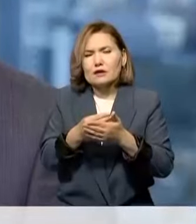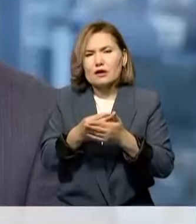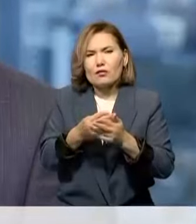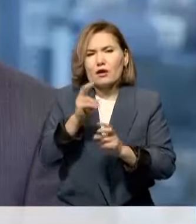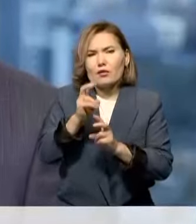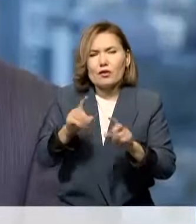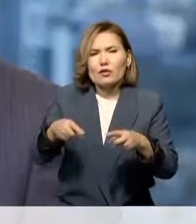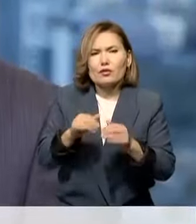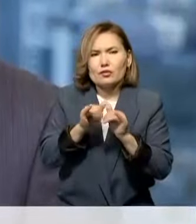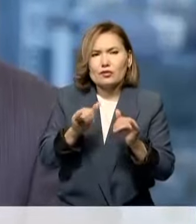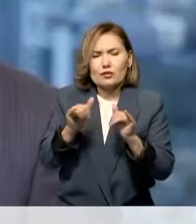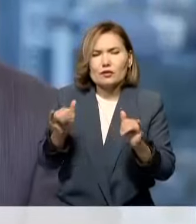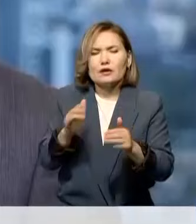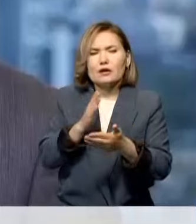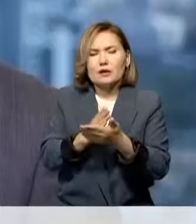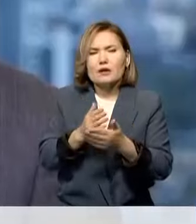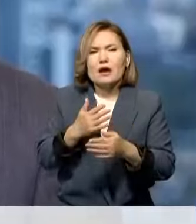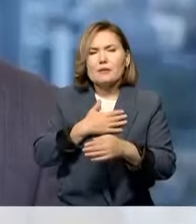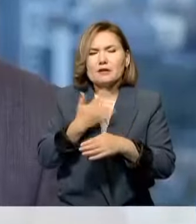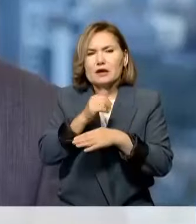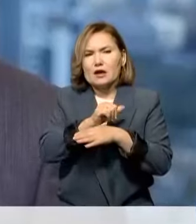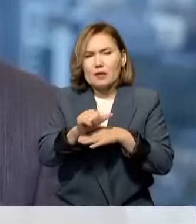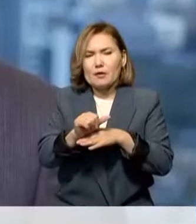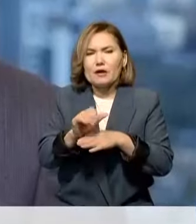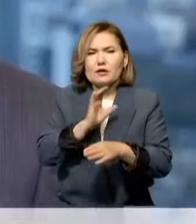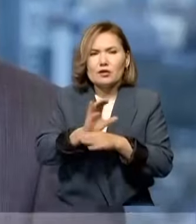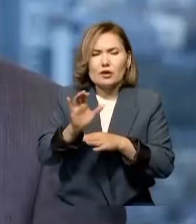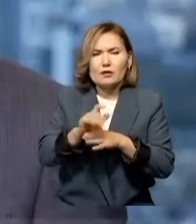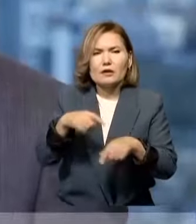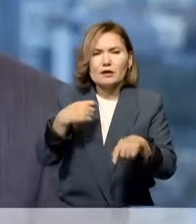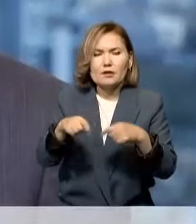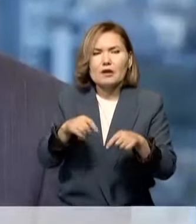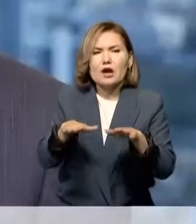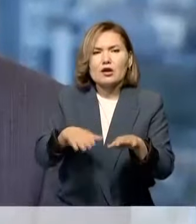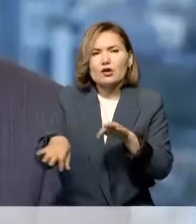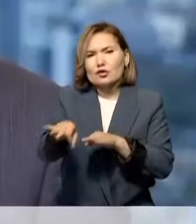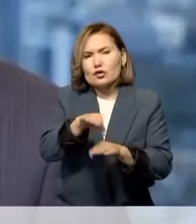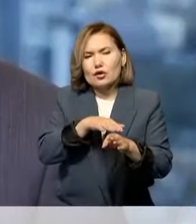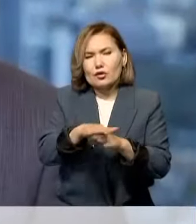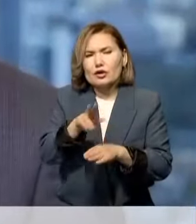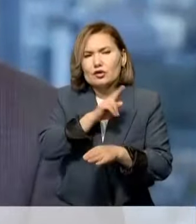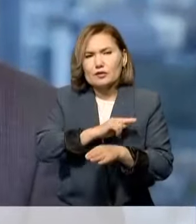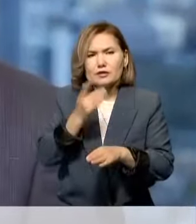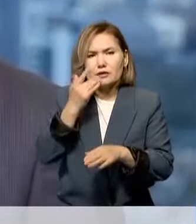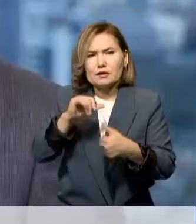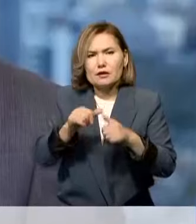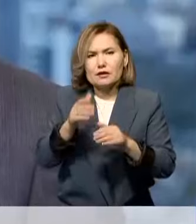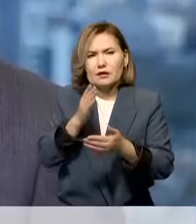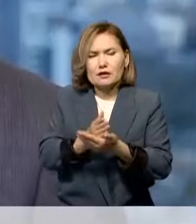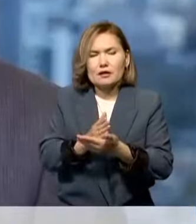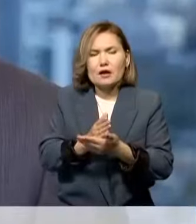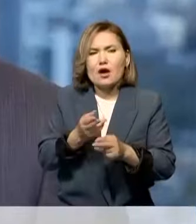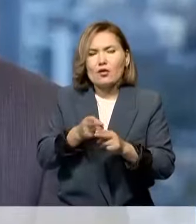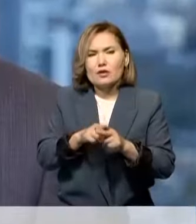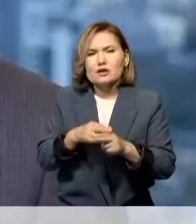ұлғайтып жатырмыз. Бізде импортты алмастыру жөніндегі жергілікті жобалау кеңсесі жұмыс жасайды.